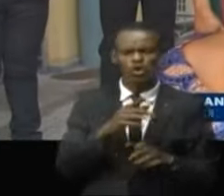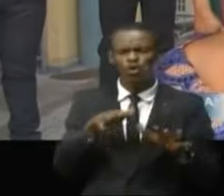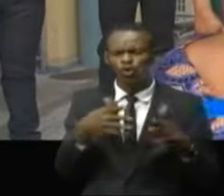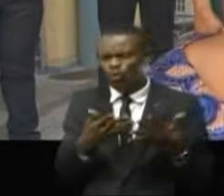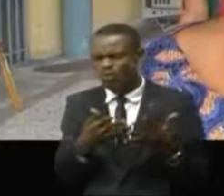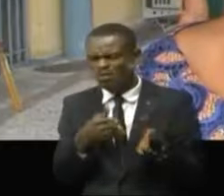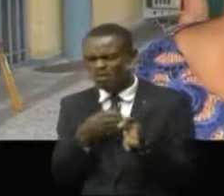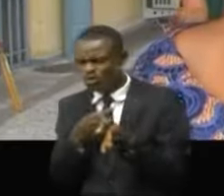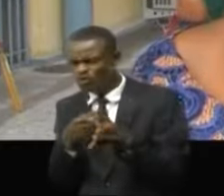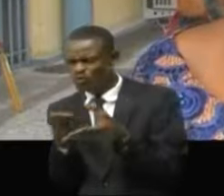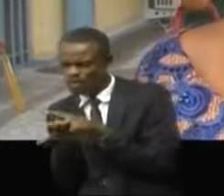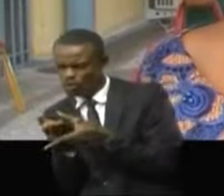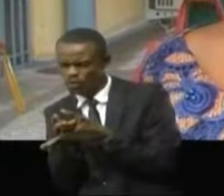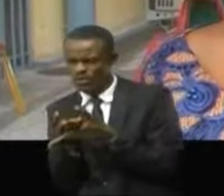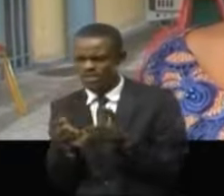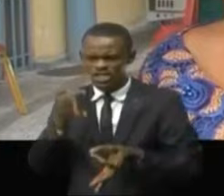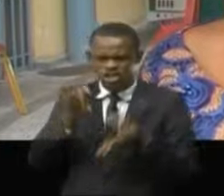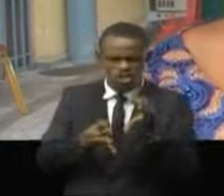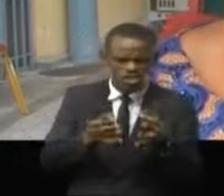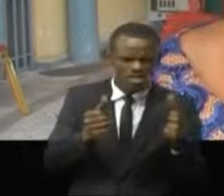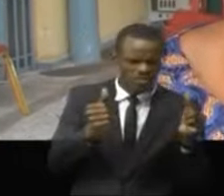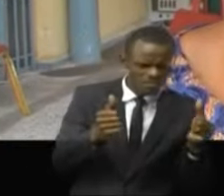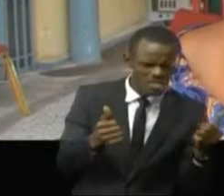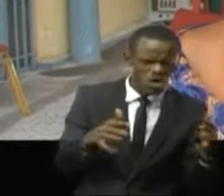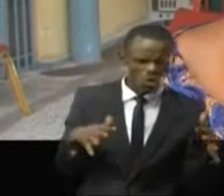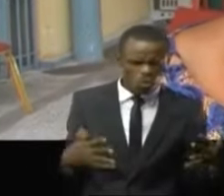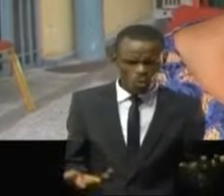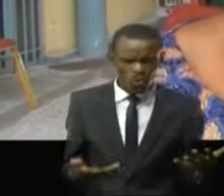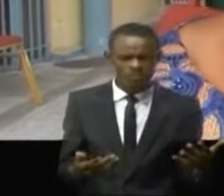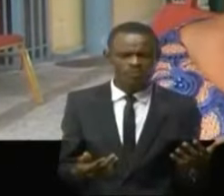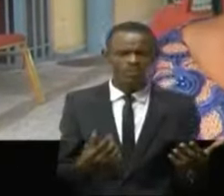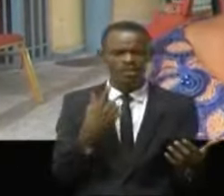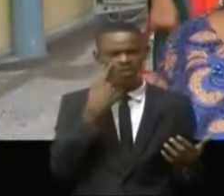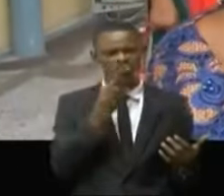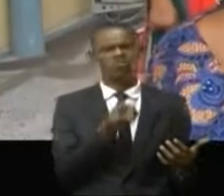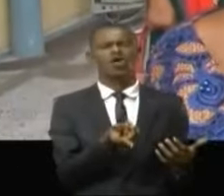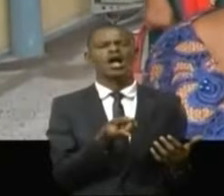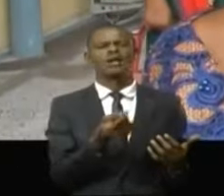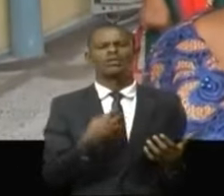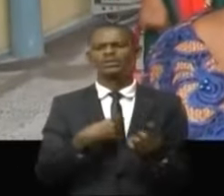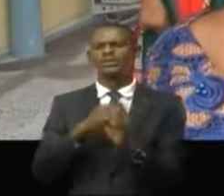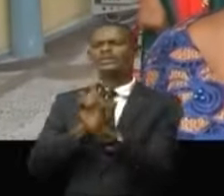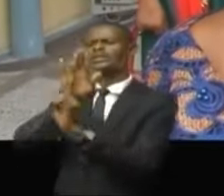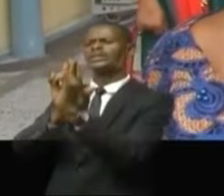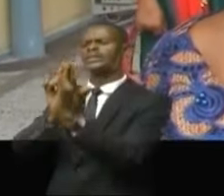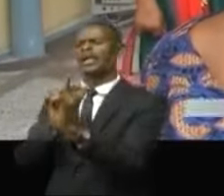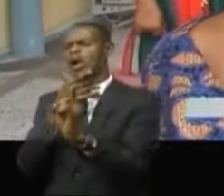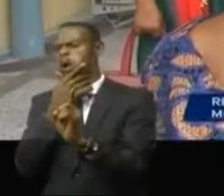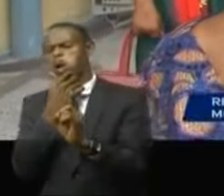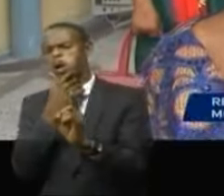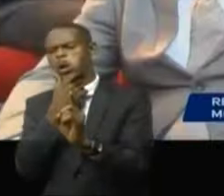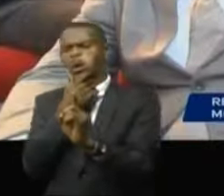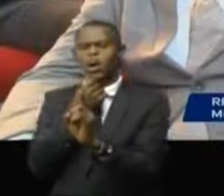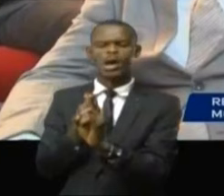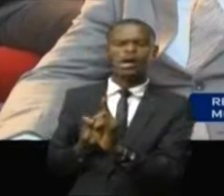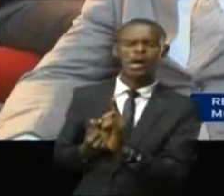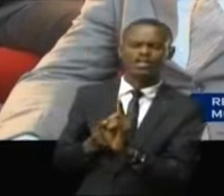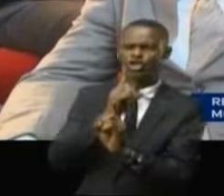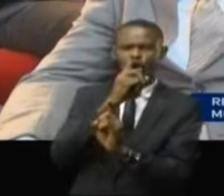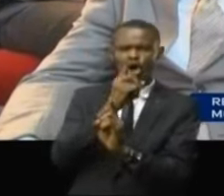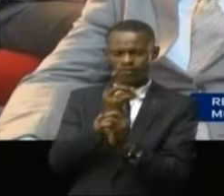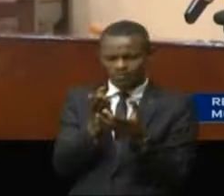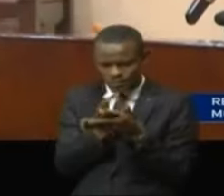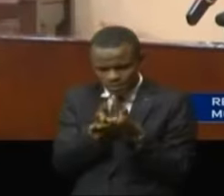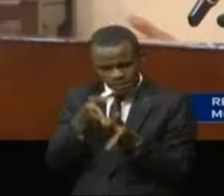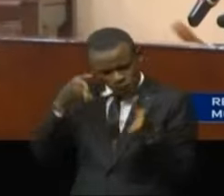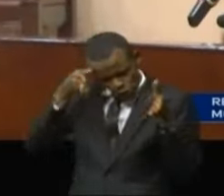de famille? Nous ne voyons pas de personnes, nous voyons uniquement les dossiers. Ça concerne les vies des gens. Tout de même, c'est de